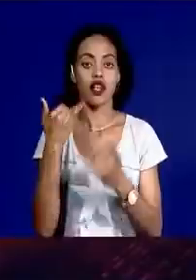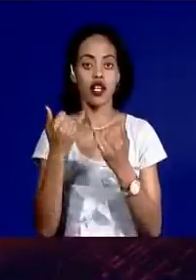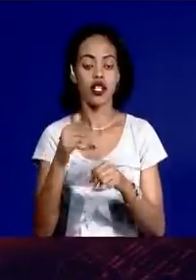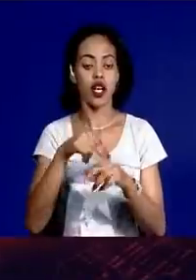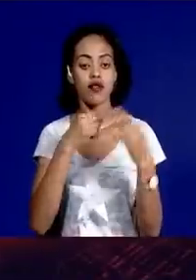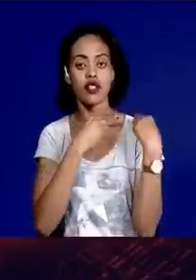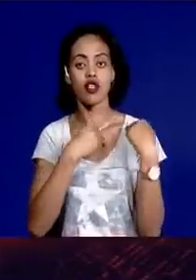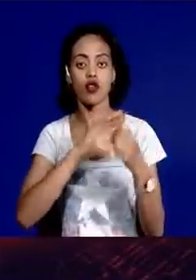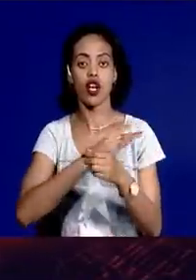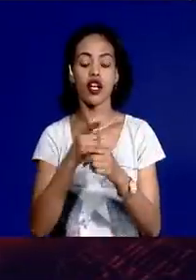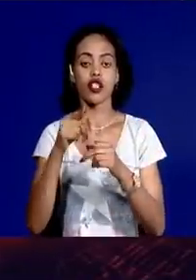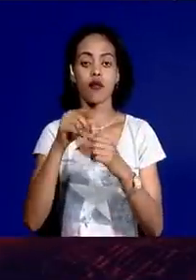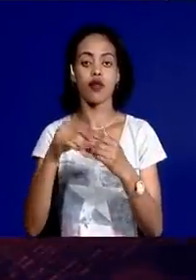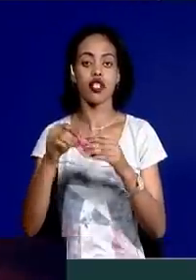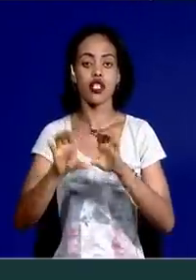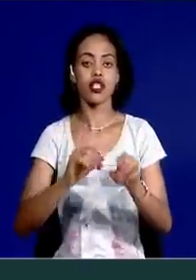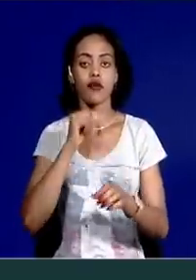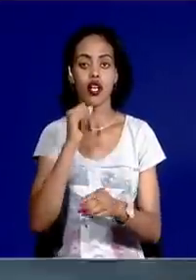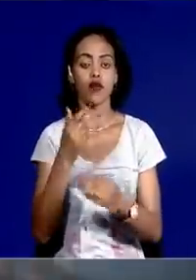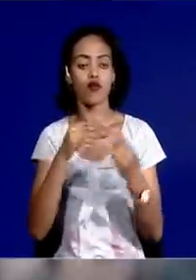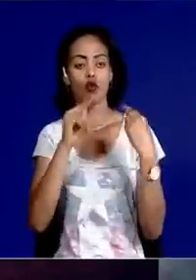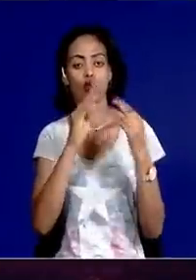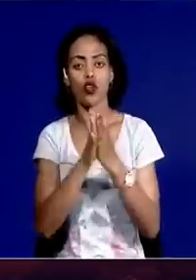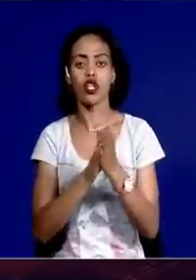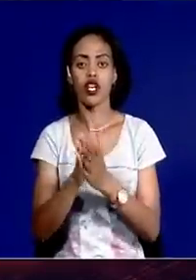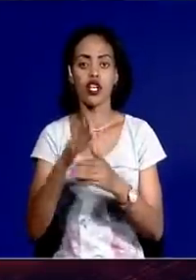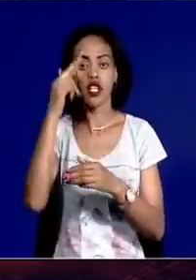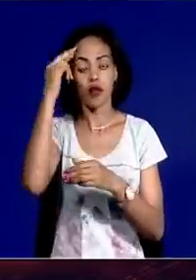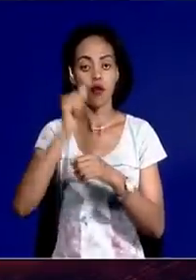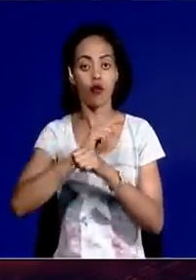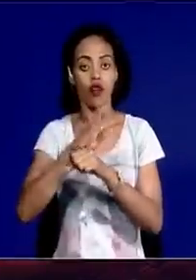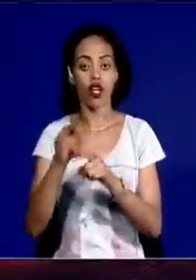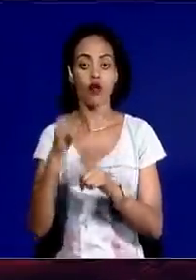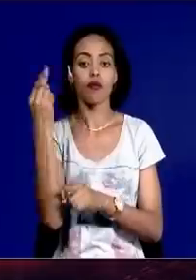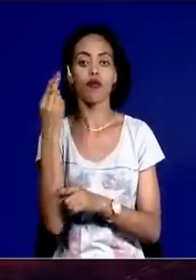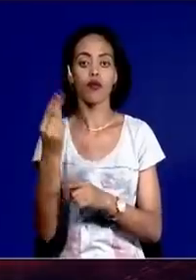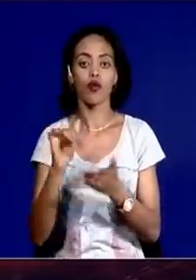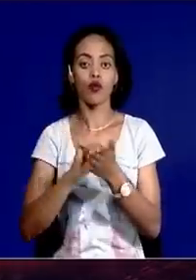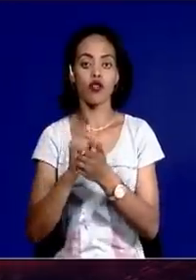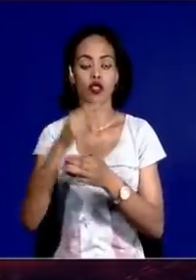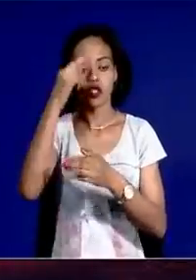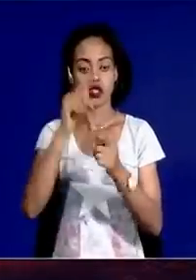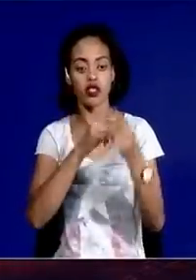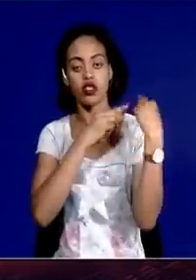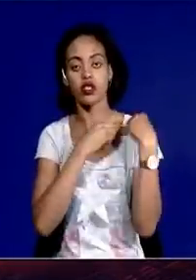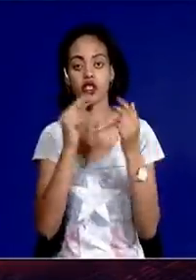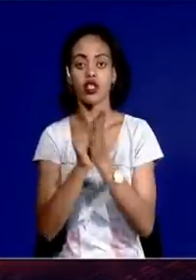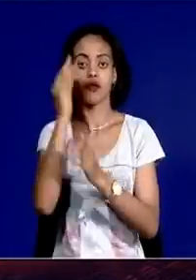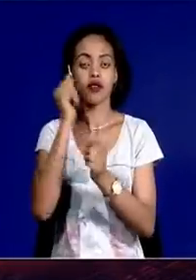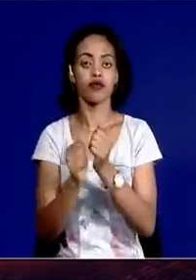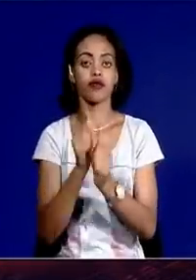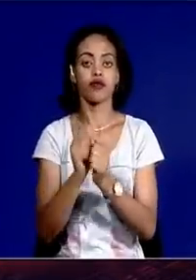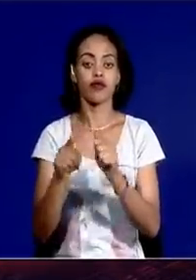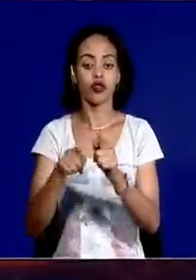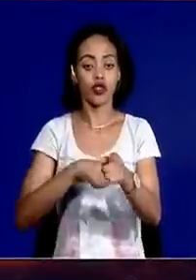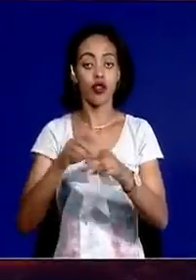تانزور لحيلي نات مرصان زي مكياد بزنور العل دليت حمام كورونا كم مهنية تتغيمم سلطانو حقا منقستا وسرعات بمتحاس كنا وحكم